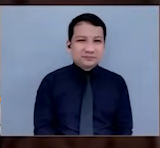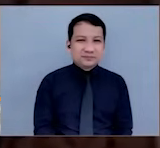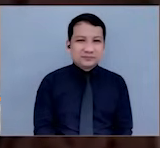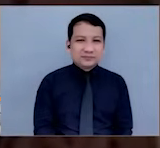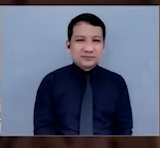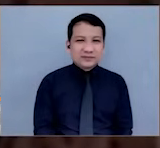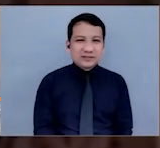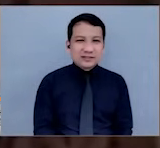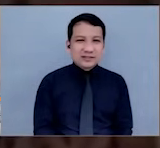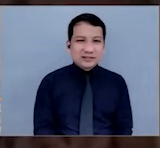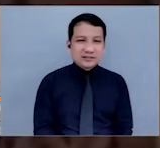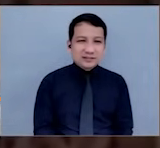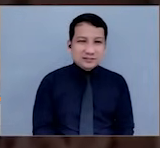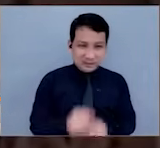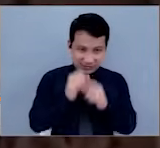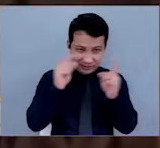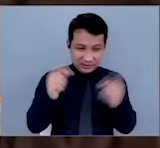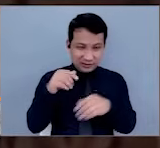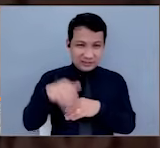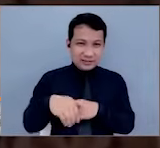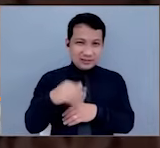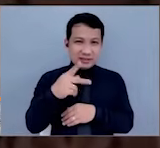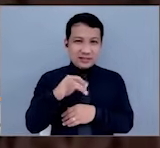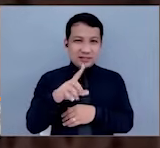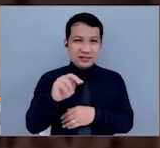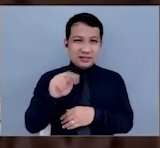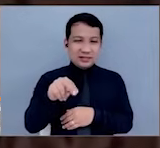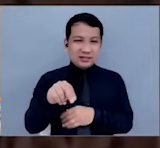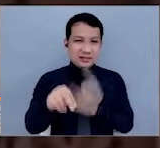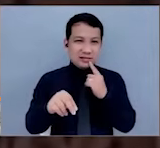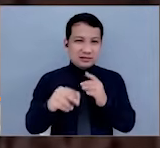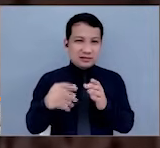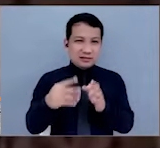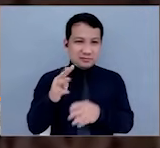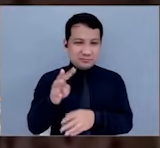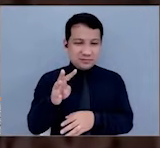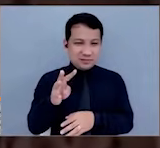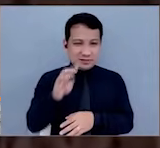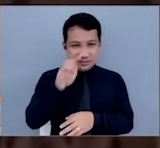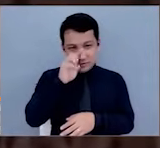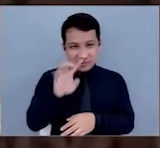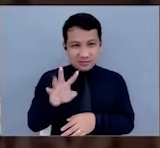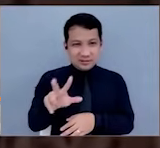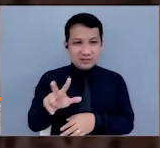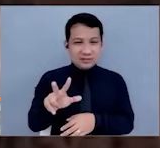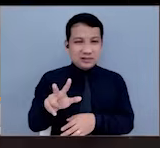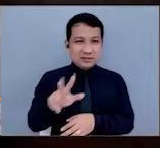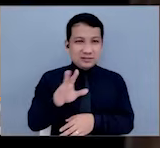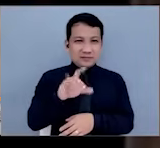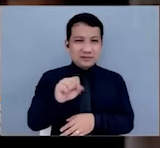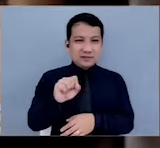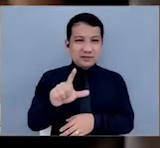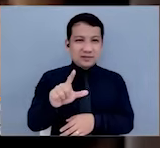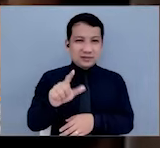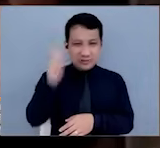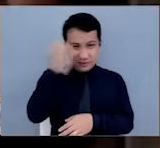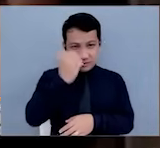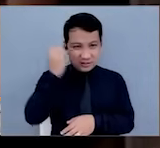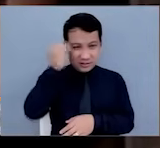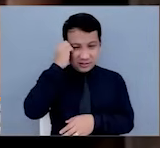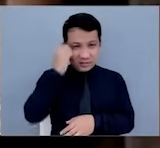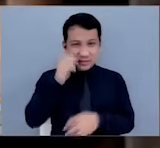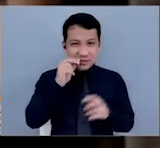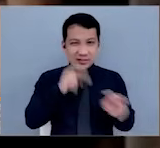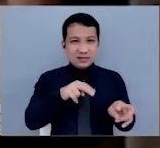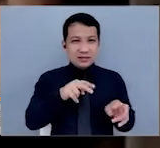Bumabangon sa gitna ng gabi si Kelly Knipes, 42 taong gulang, taga Basildon sa England. Makikitang nagbukas